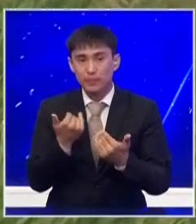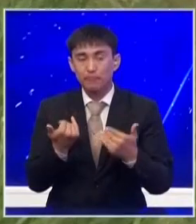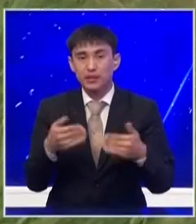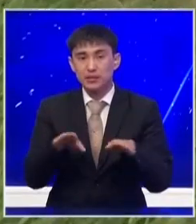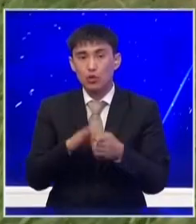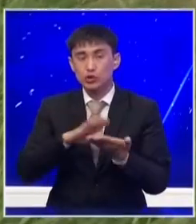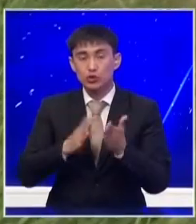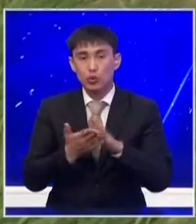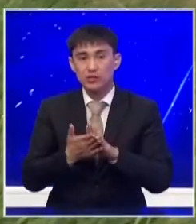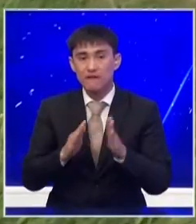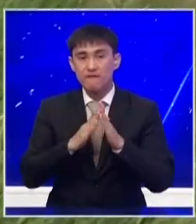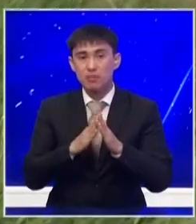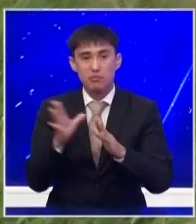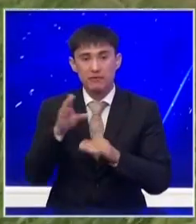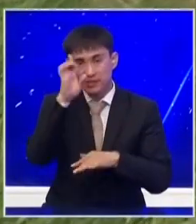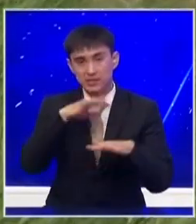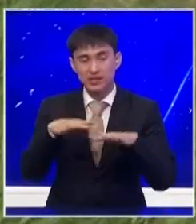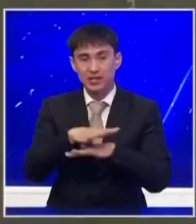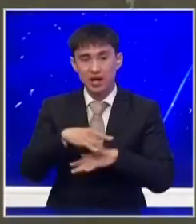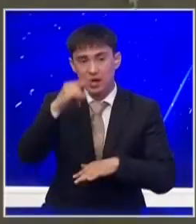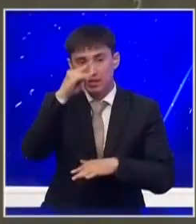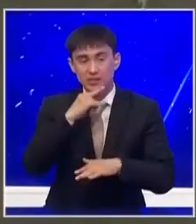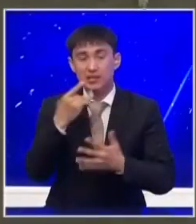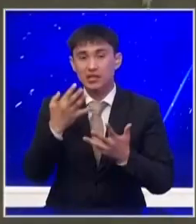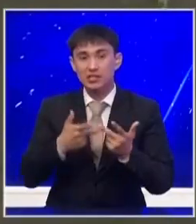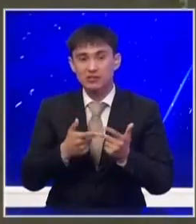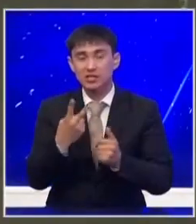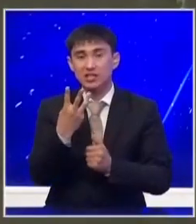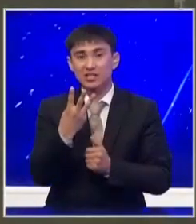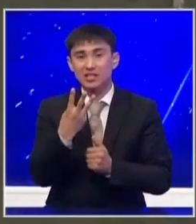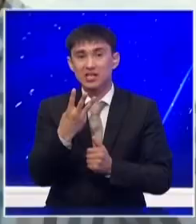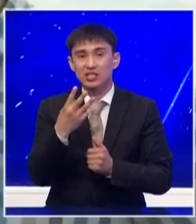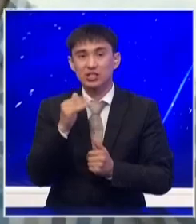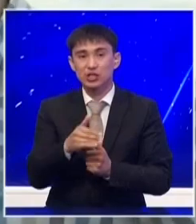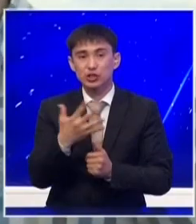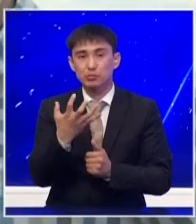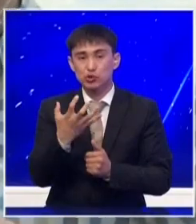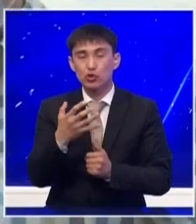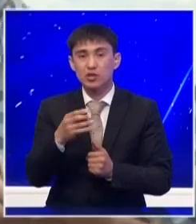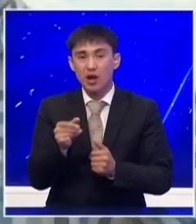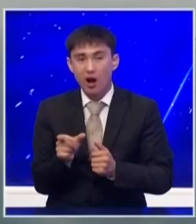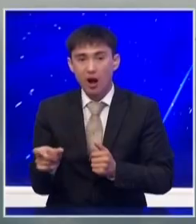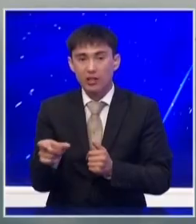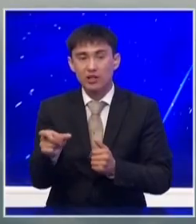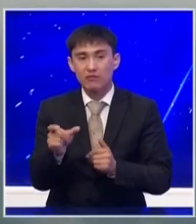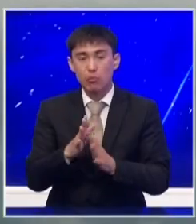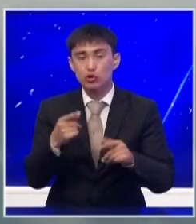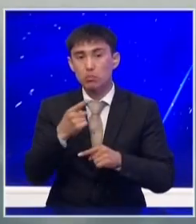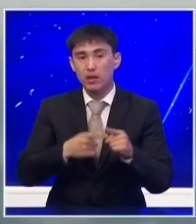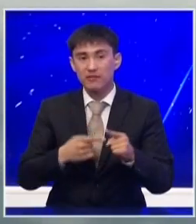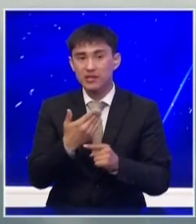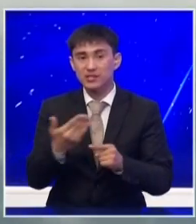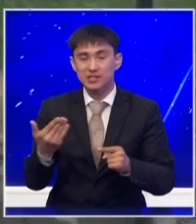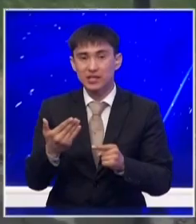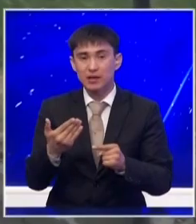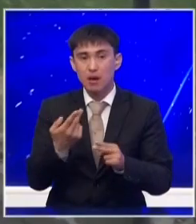ситуацией сталкиваются фермеры по всей стране. В Казахстане насчитывается 3500 оросительных каналов. Но больше половины из них,